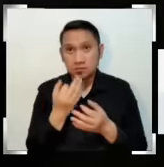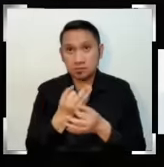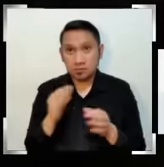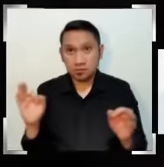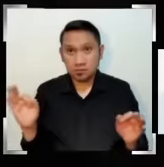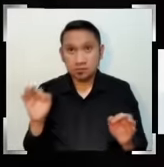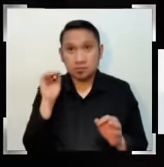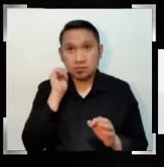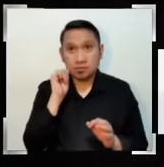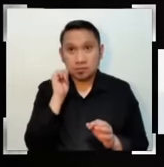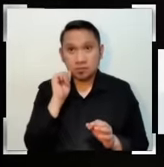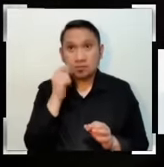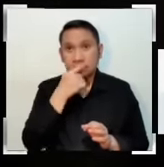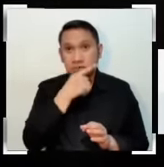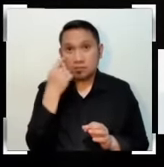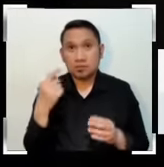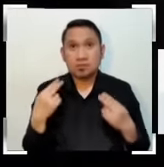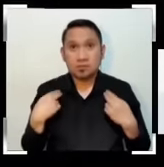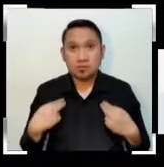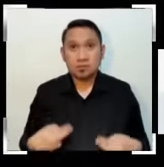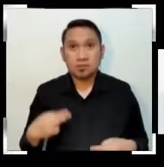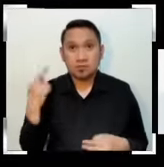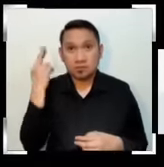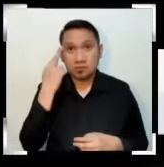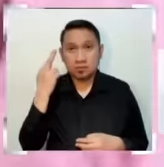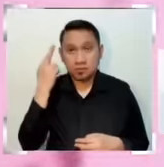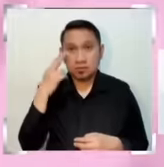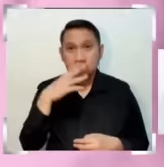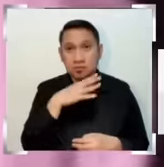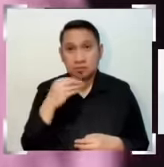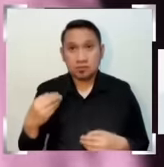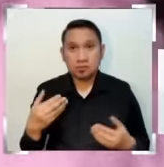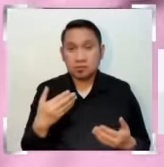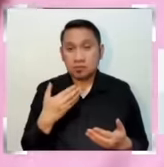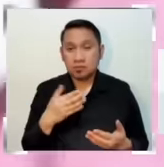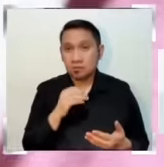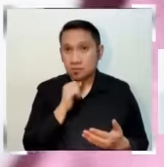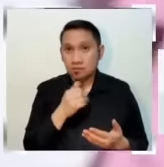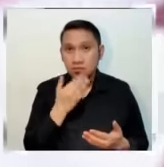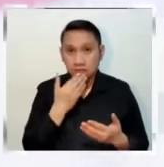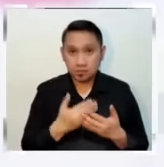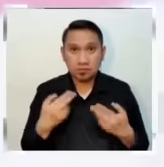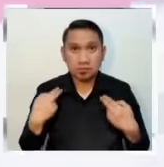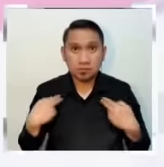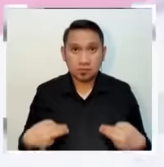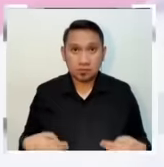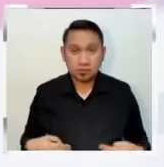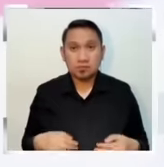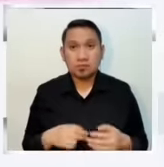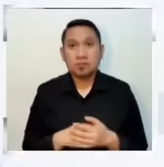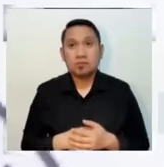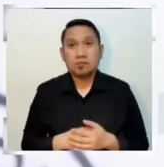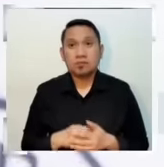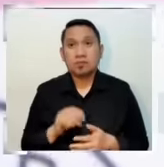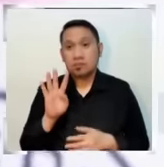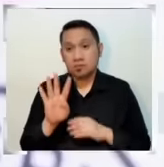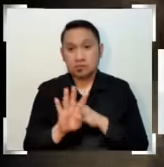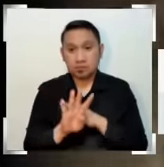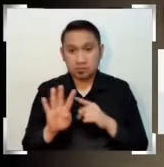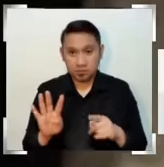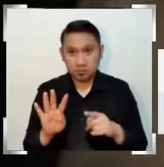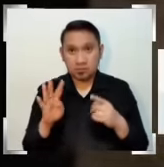anilay humanitarian reasons at mahinang kalusugan. Sa kabuuan, 4 na bihag na ang pinakawala ng